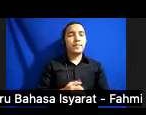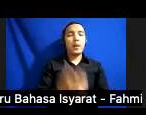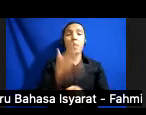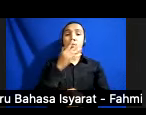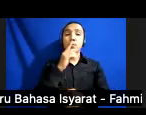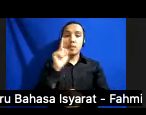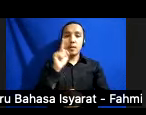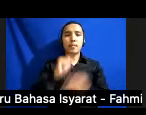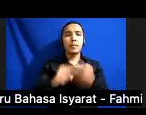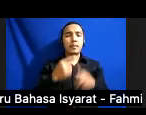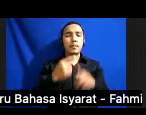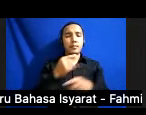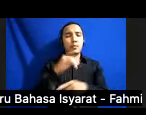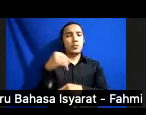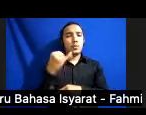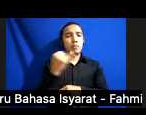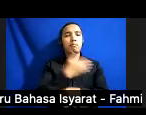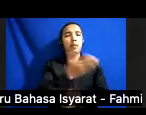tahu.